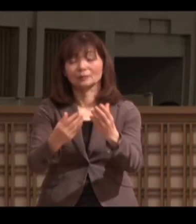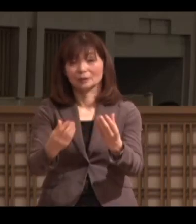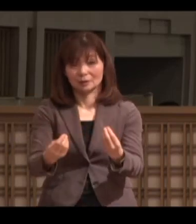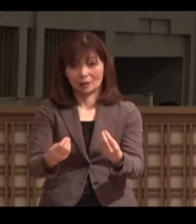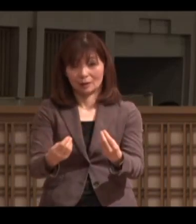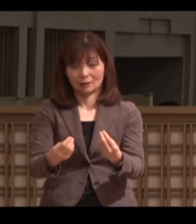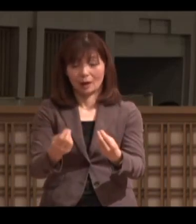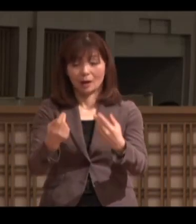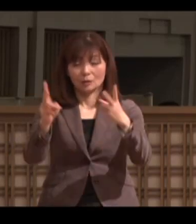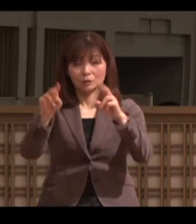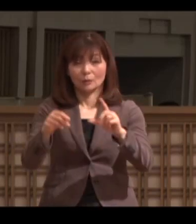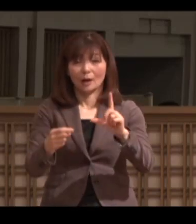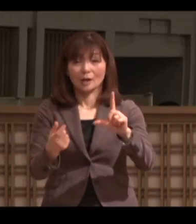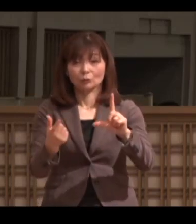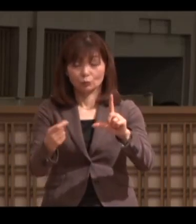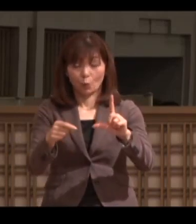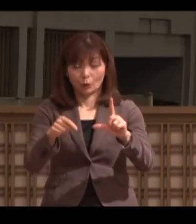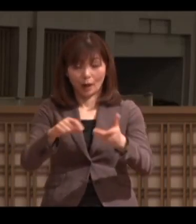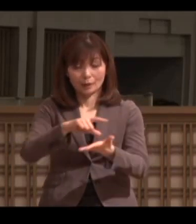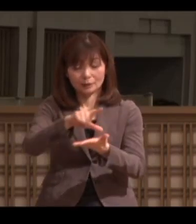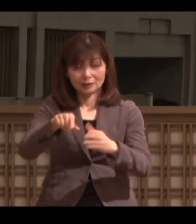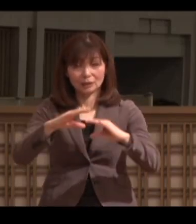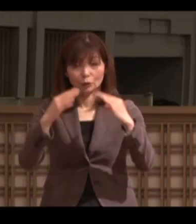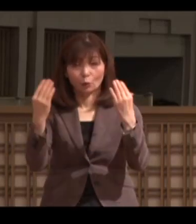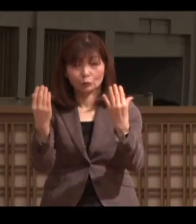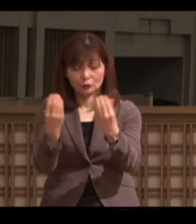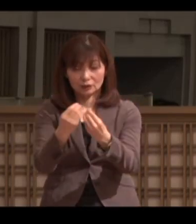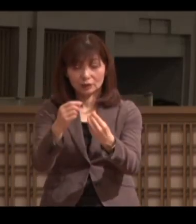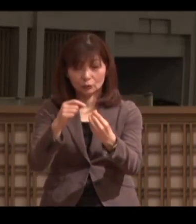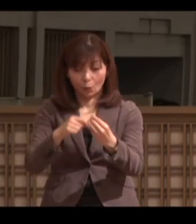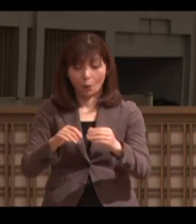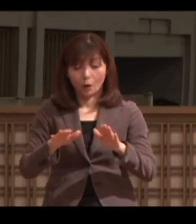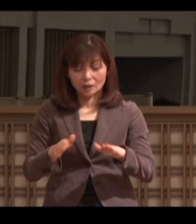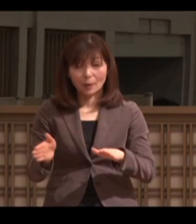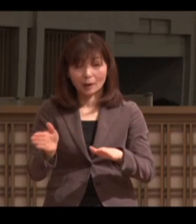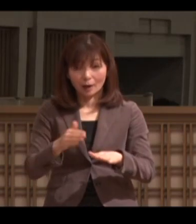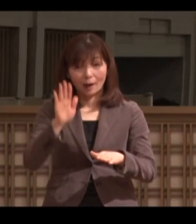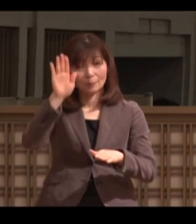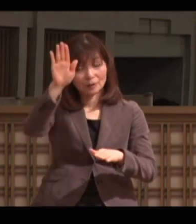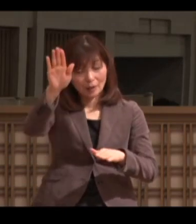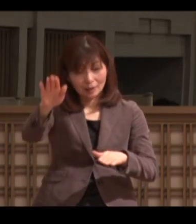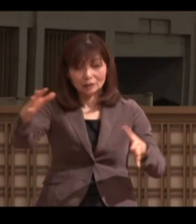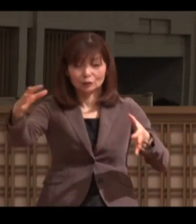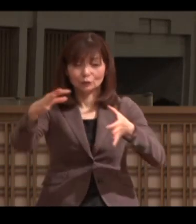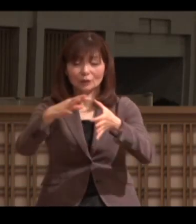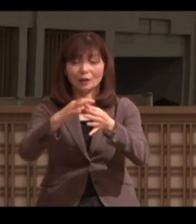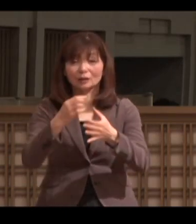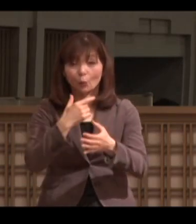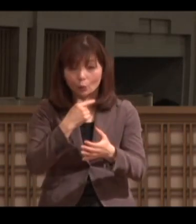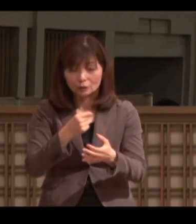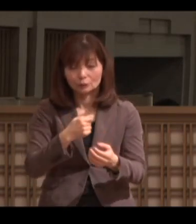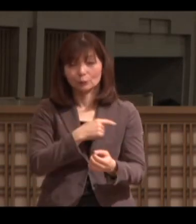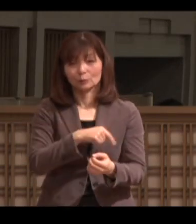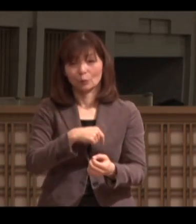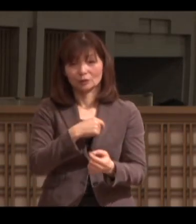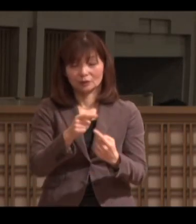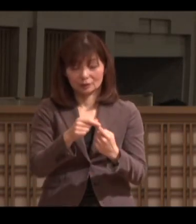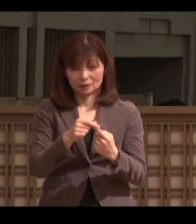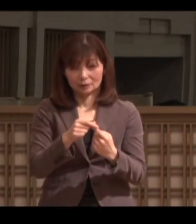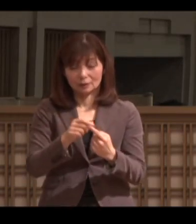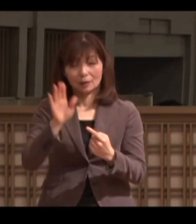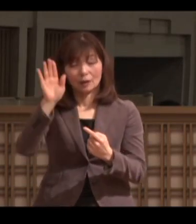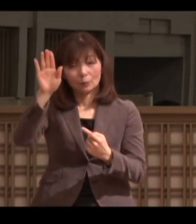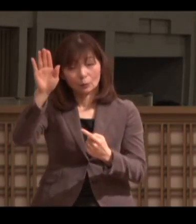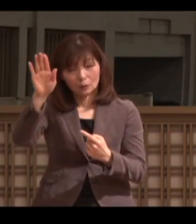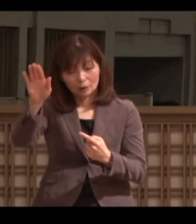広島エルモが地域コミュニティを現在から未来へつなげてほしいという思いやと次世代を